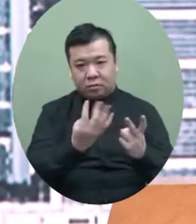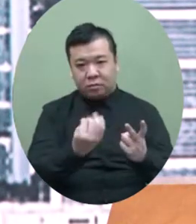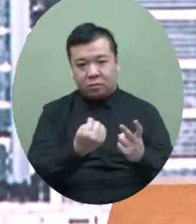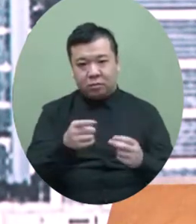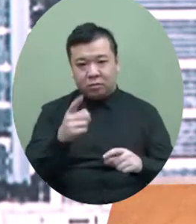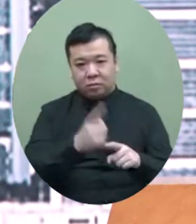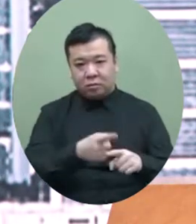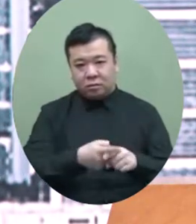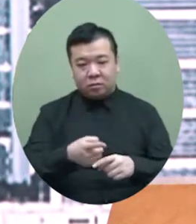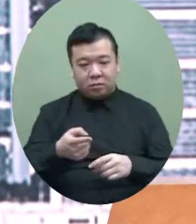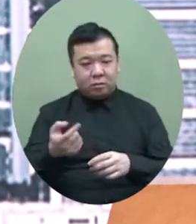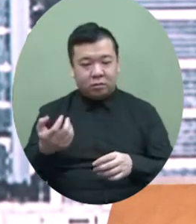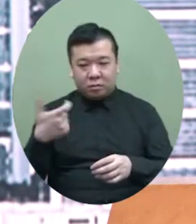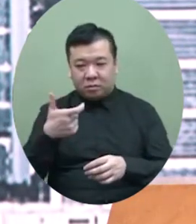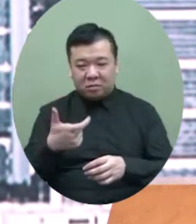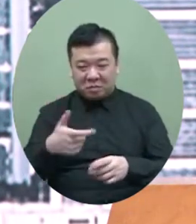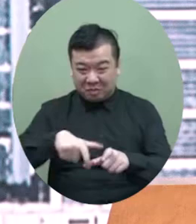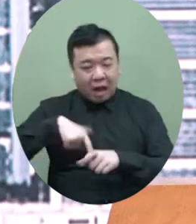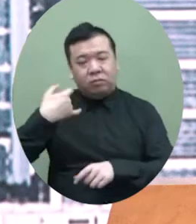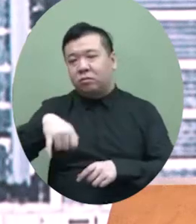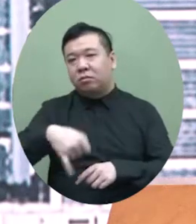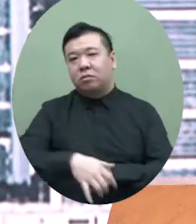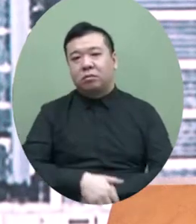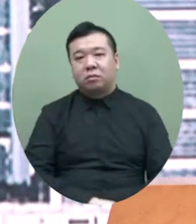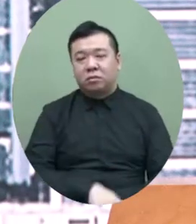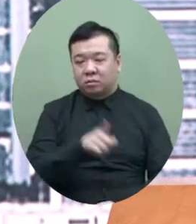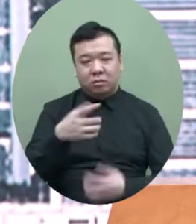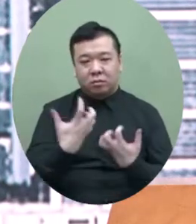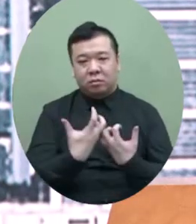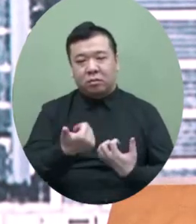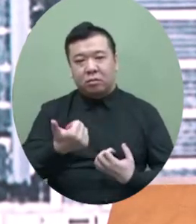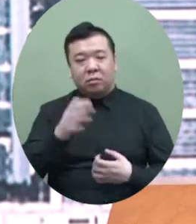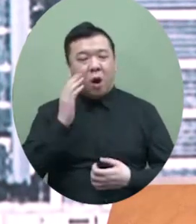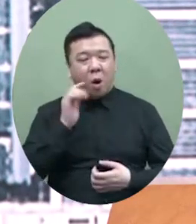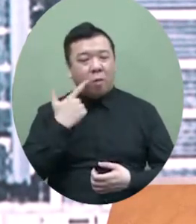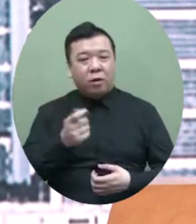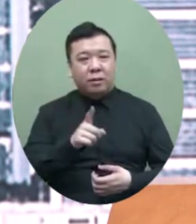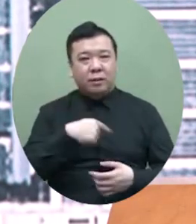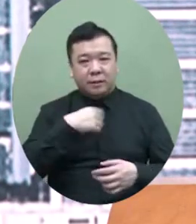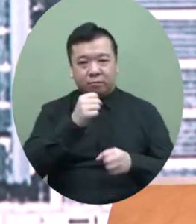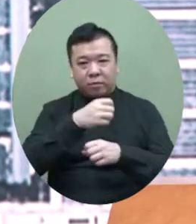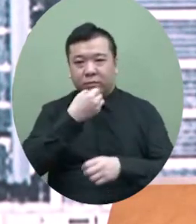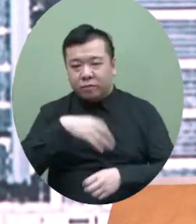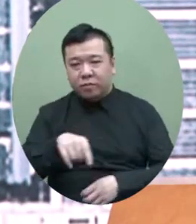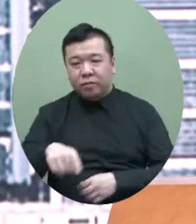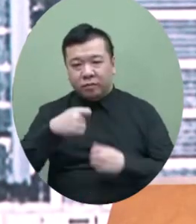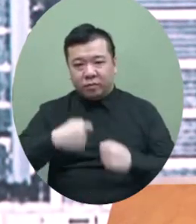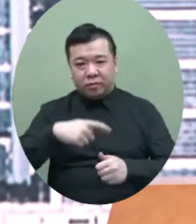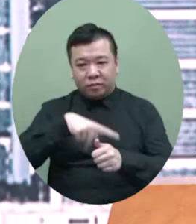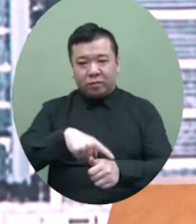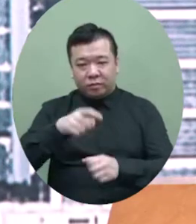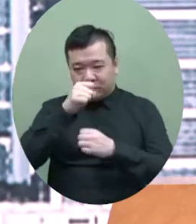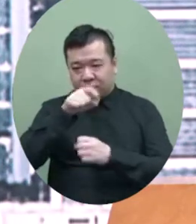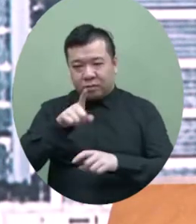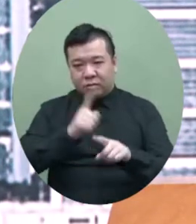遠遠歸唔到本，大家好容易計到嘅啫。240蚊，如果喺曾經一個做過呢個強制限制